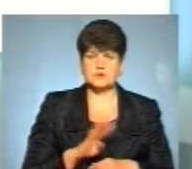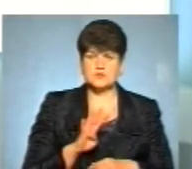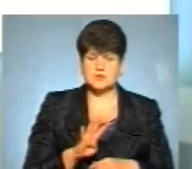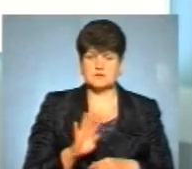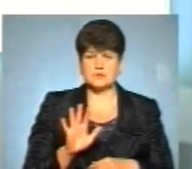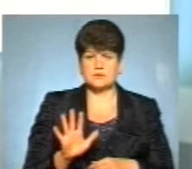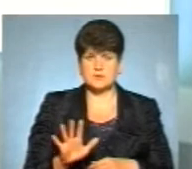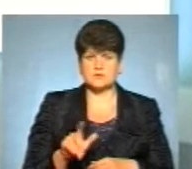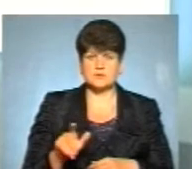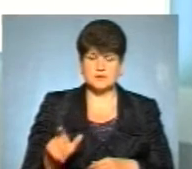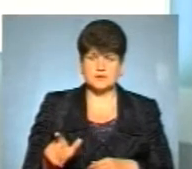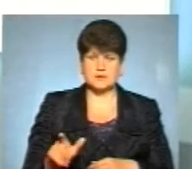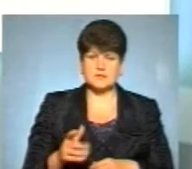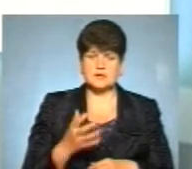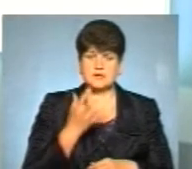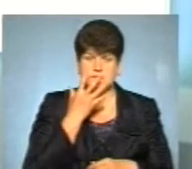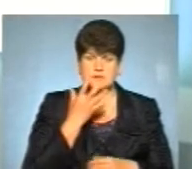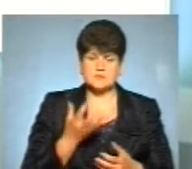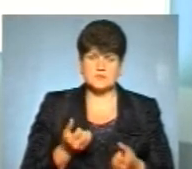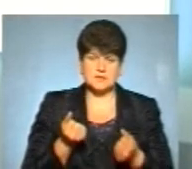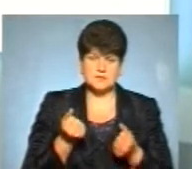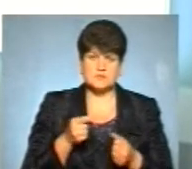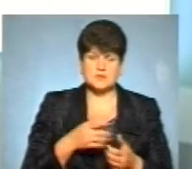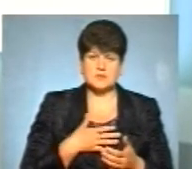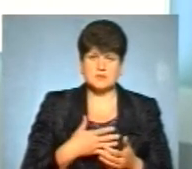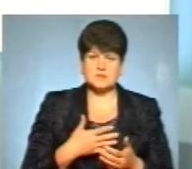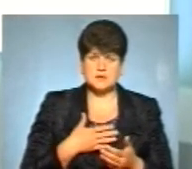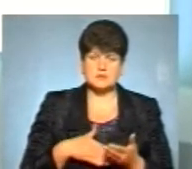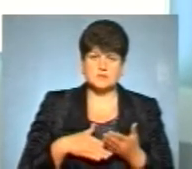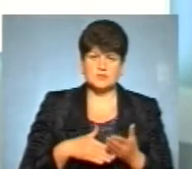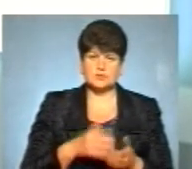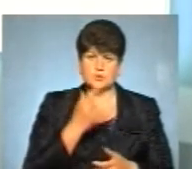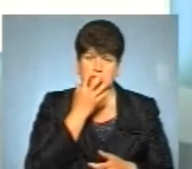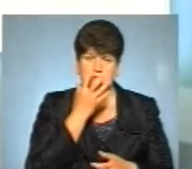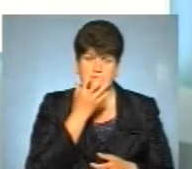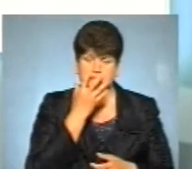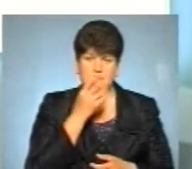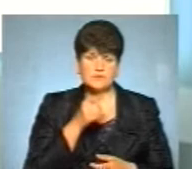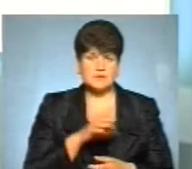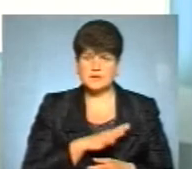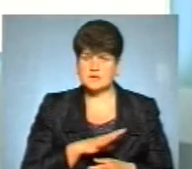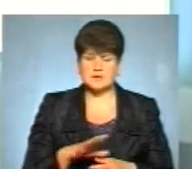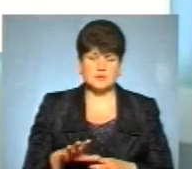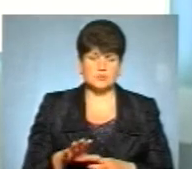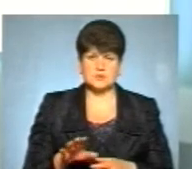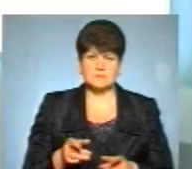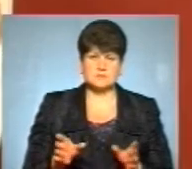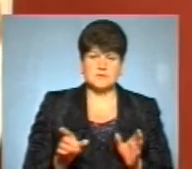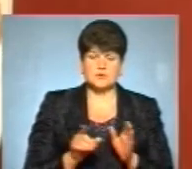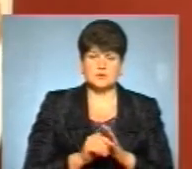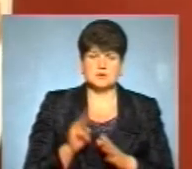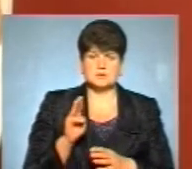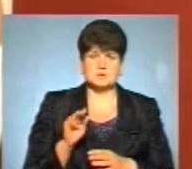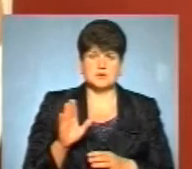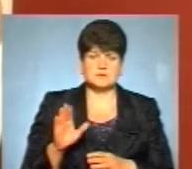4-5 пацієнтів на кисневій підтримці, тобто вони дихали за допомогою кисневої маски. Вони не були на апараті штучної